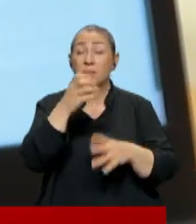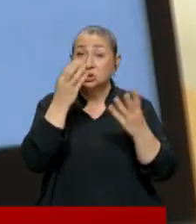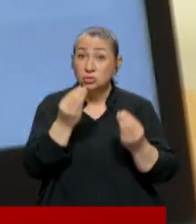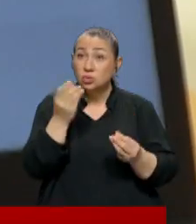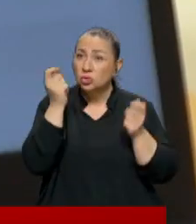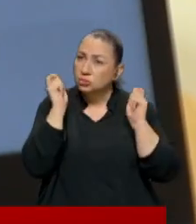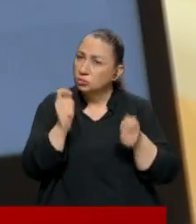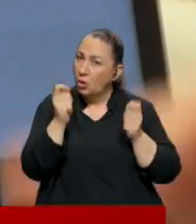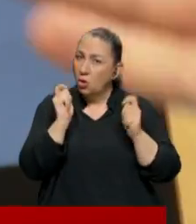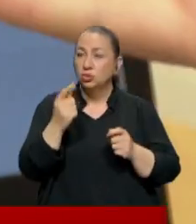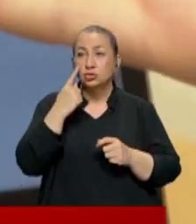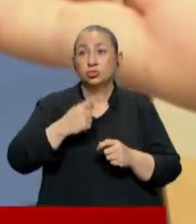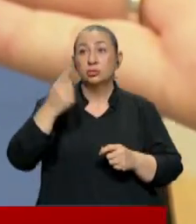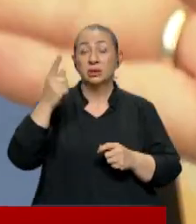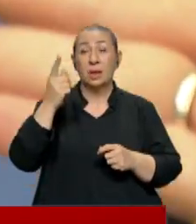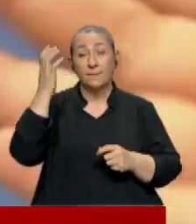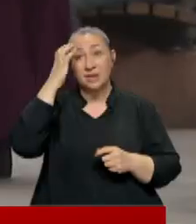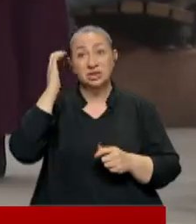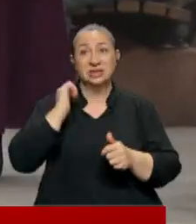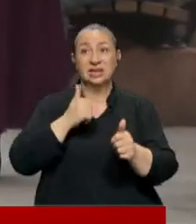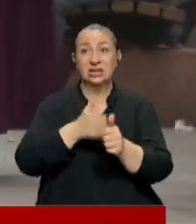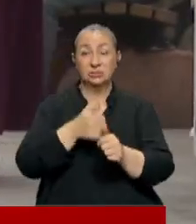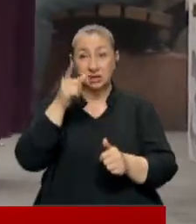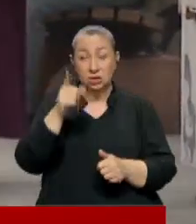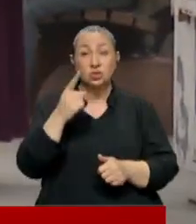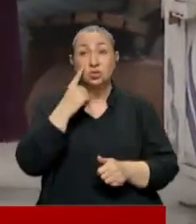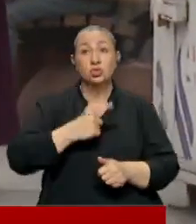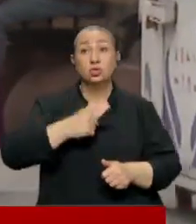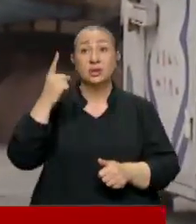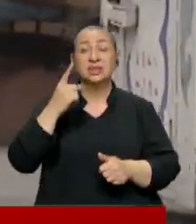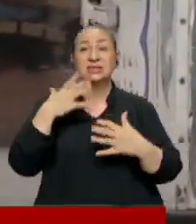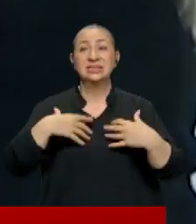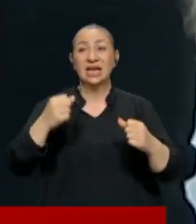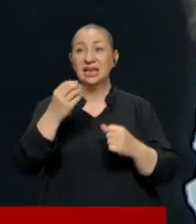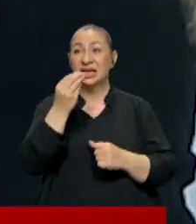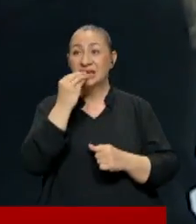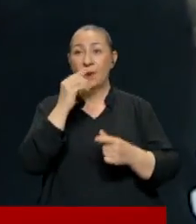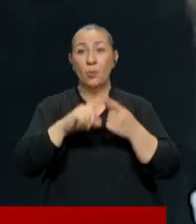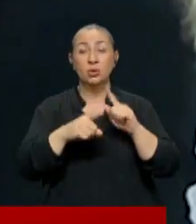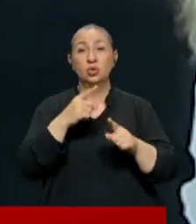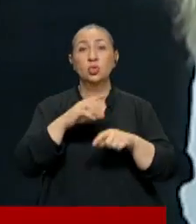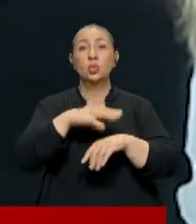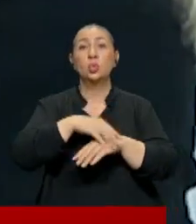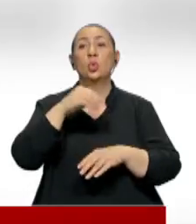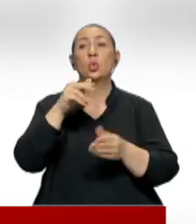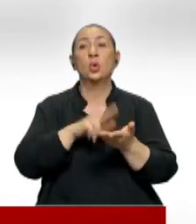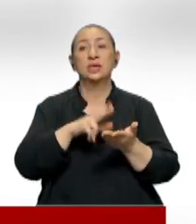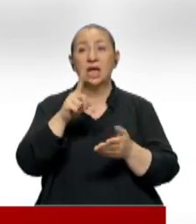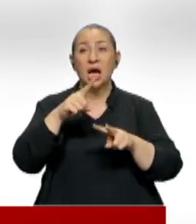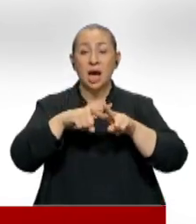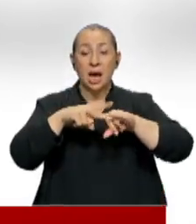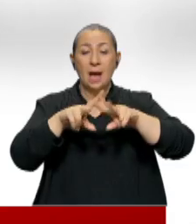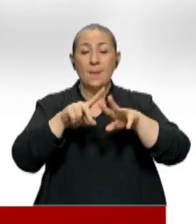alabilmek çok zor Cumhurbaşkanı başdanışmanları ndan Cumhurbaşkanlığı sağlık ve gıda politikaları kurulu üyesi